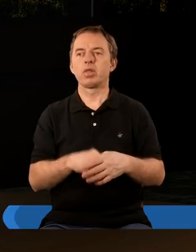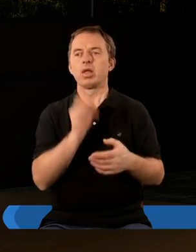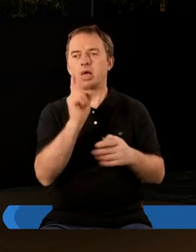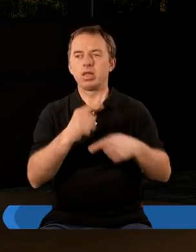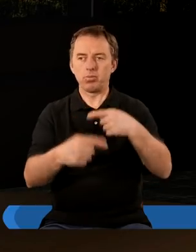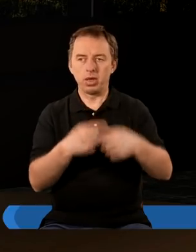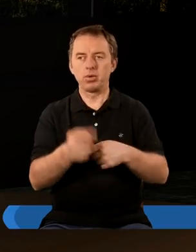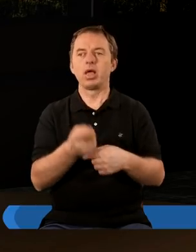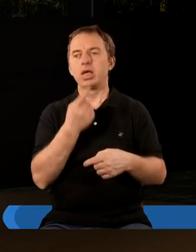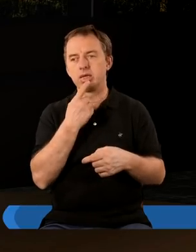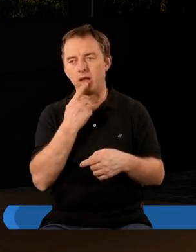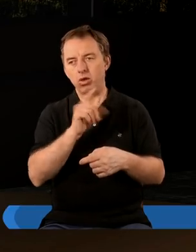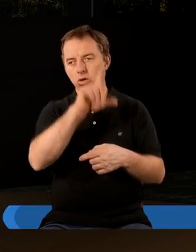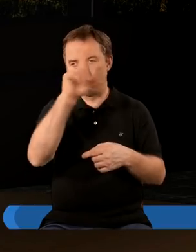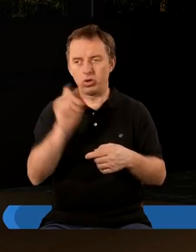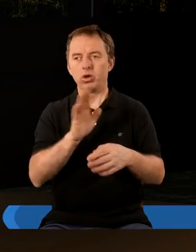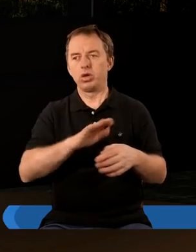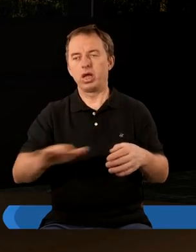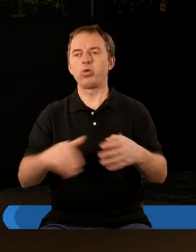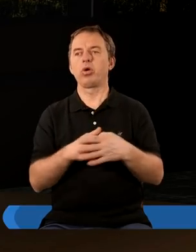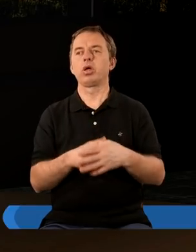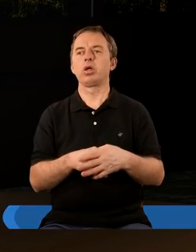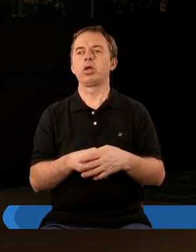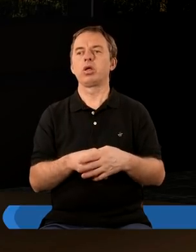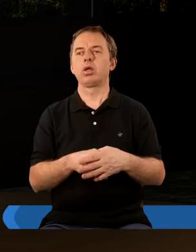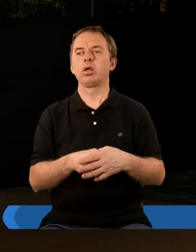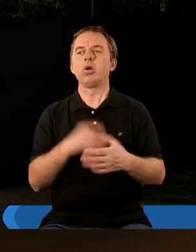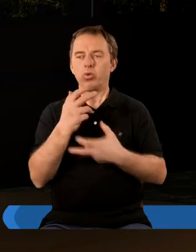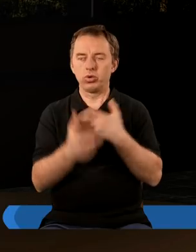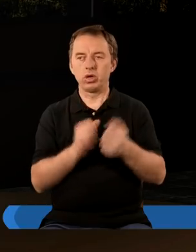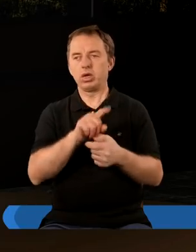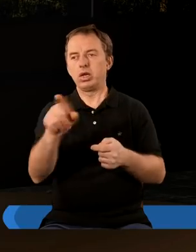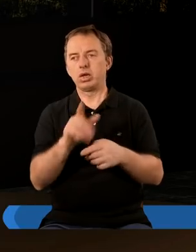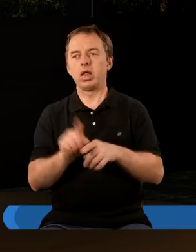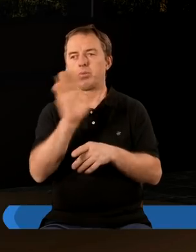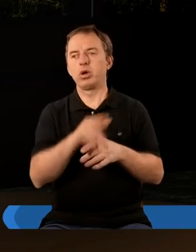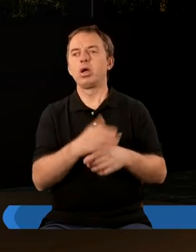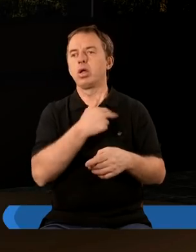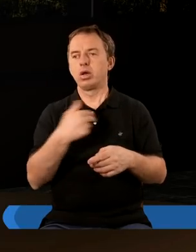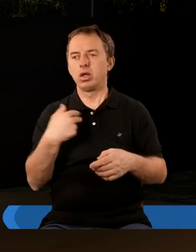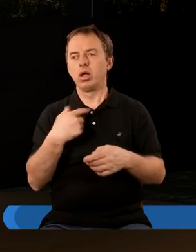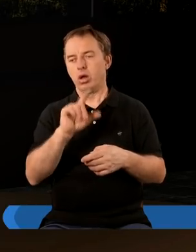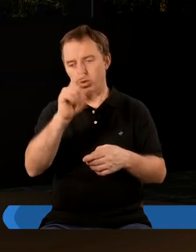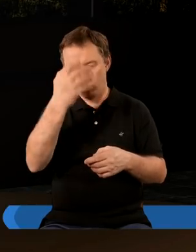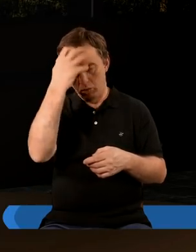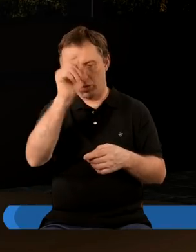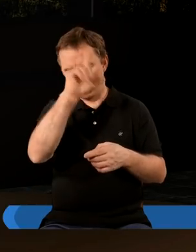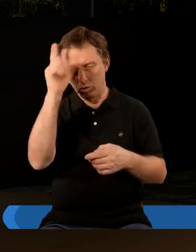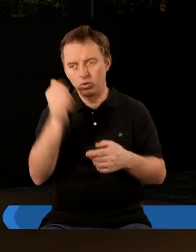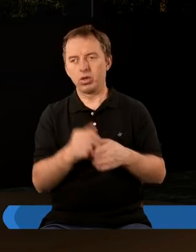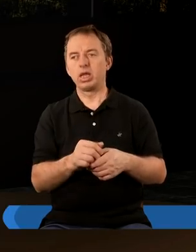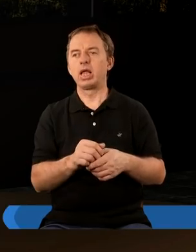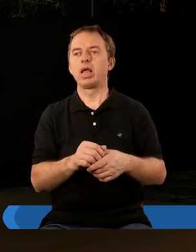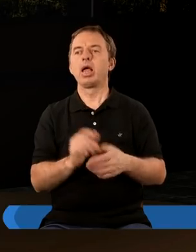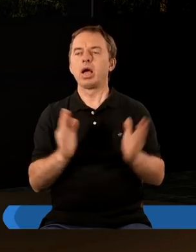z każdego plemienia i języka, i ludu, i narodu i uczyniłeś z nich dla Boga naszego ród królewski